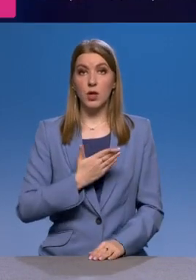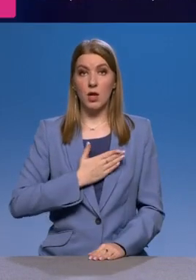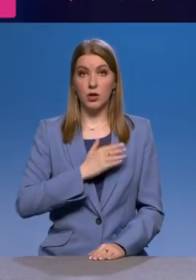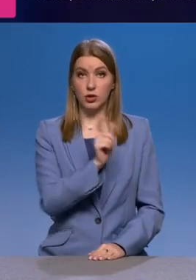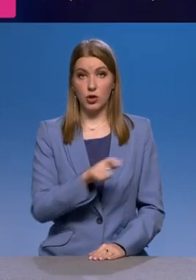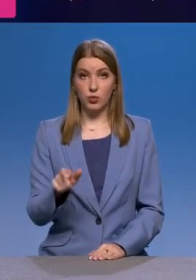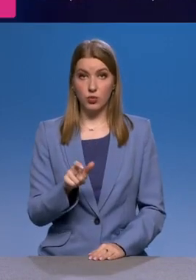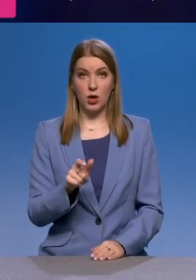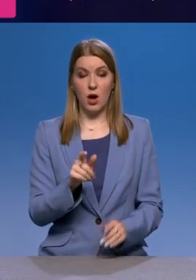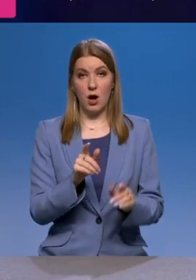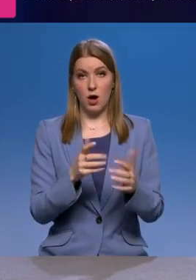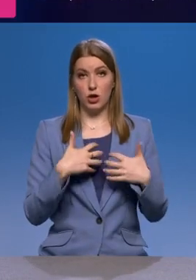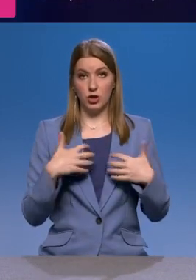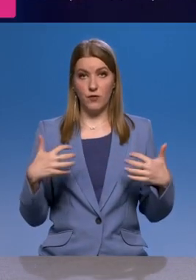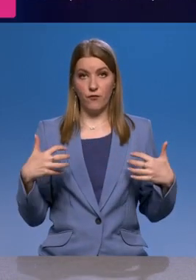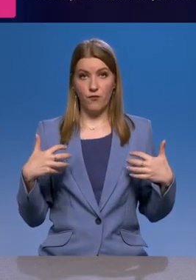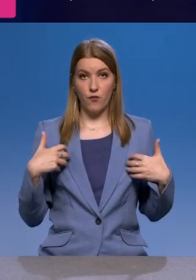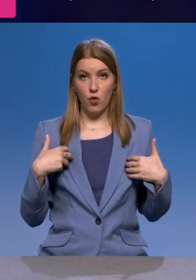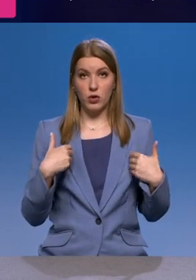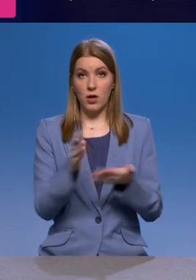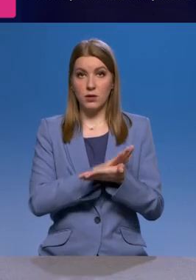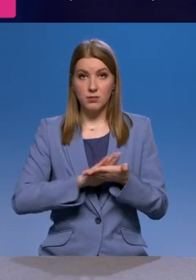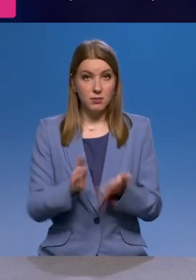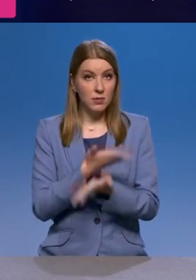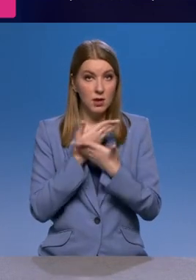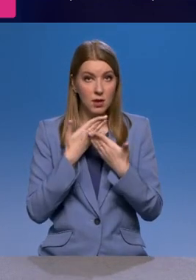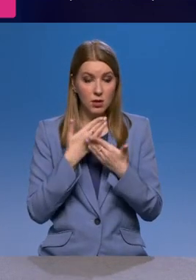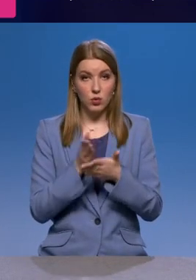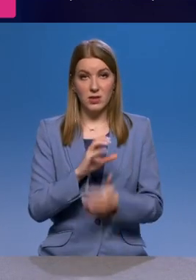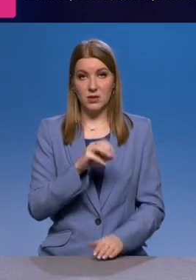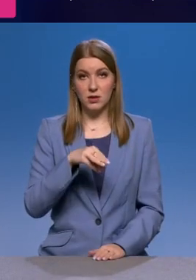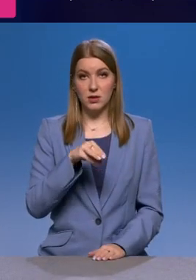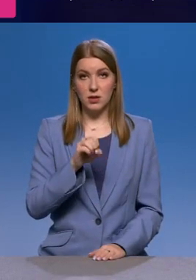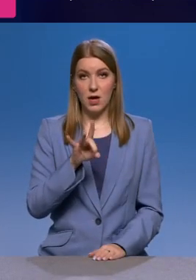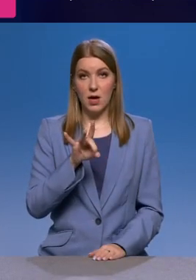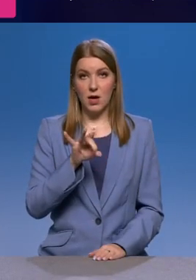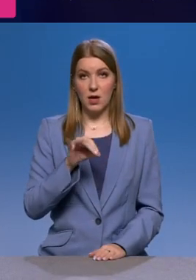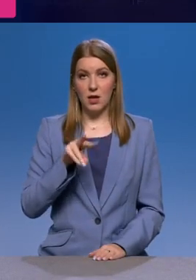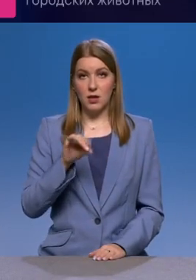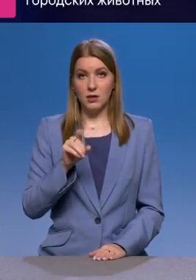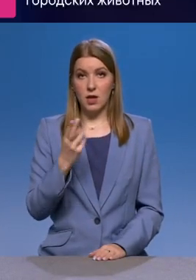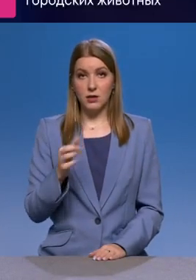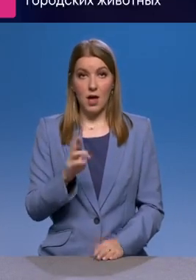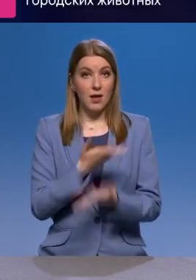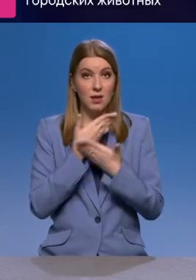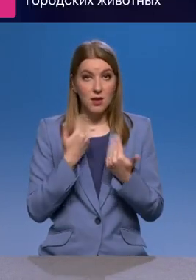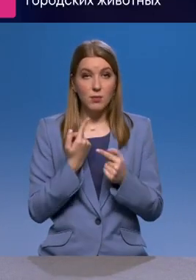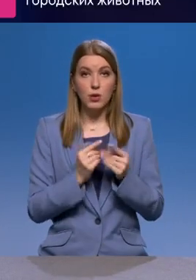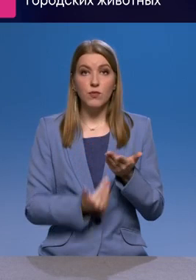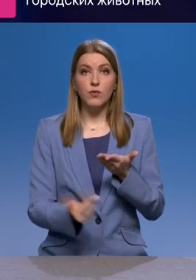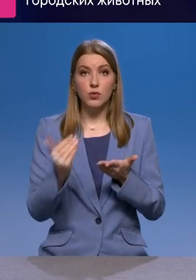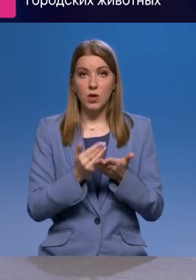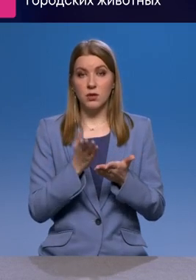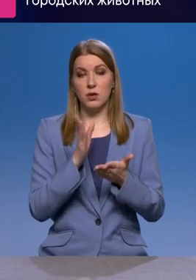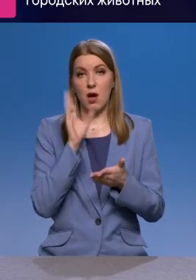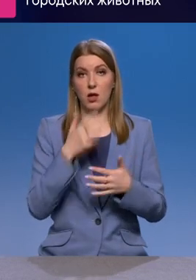опять помет этих животных оказывается на улице, и уже через несколько месяцев они опять вступают в вот этот цикл размножения. И решение проблемы идет